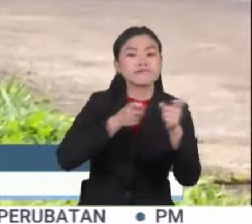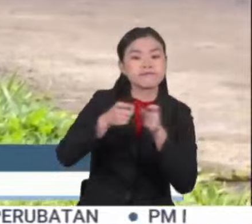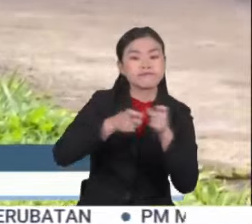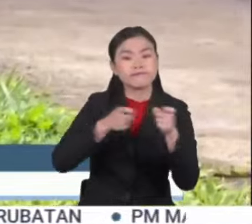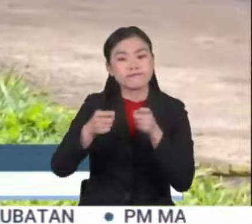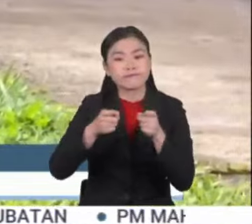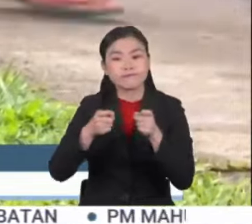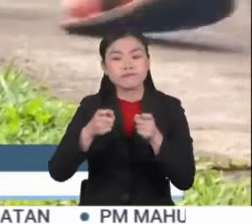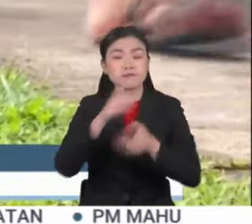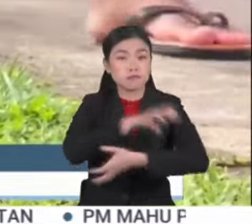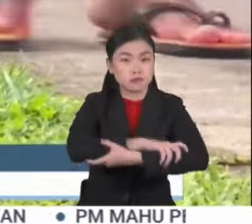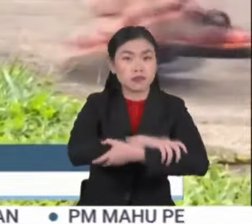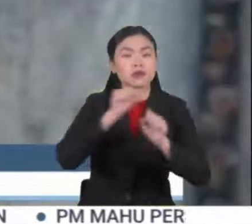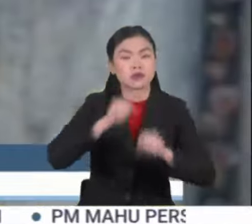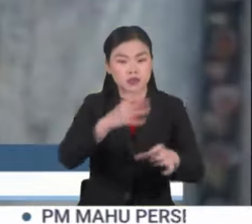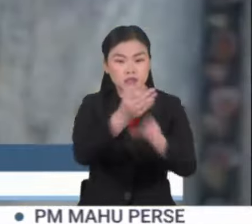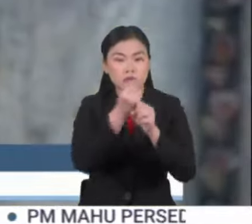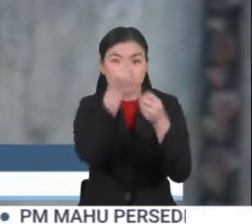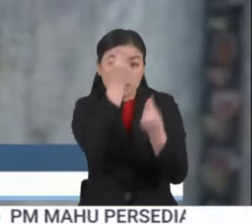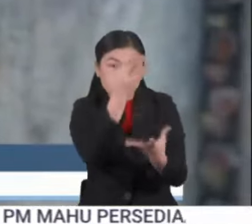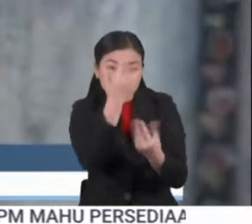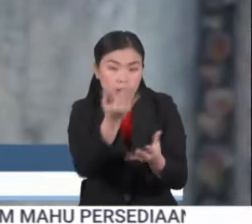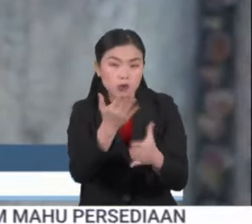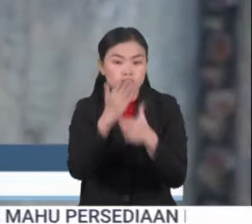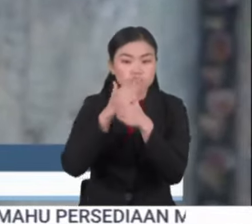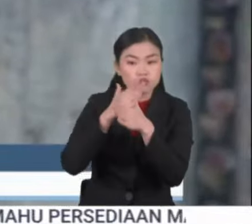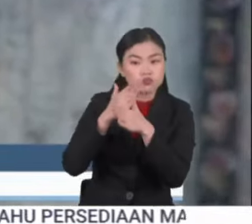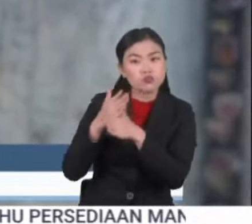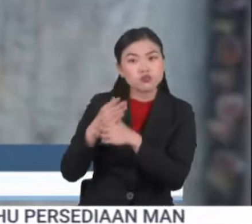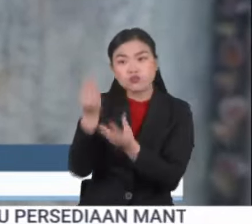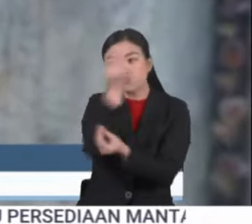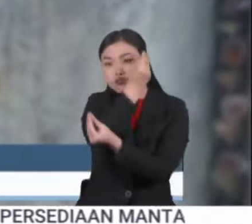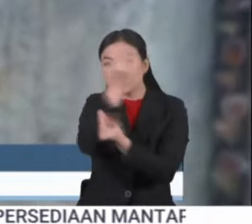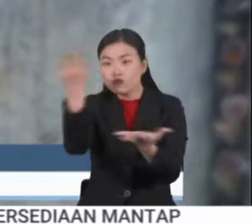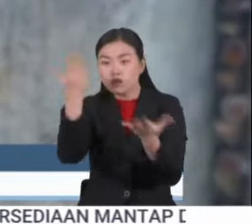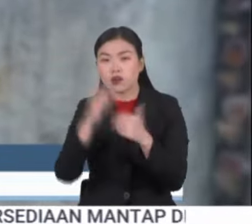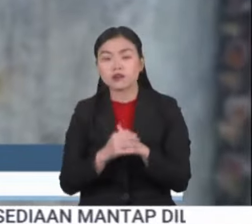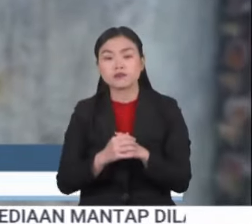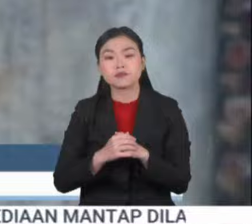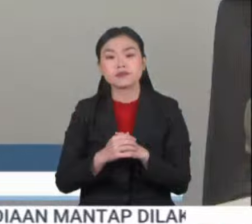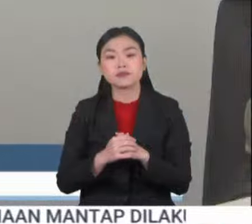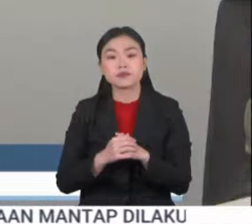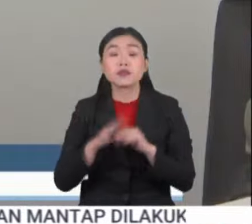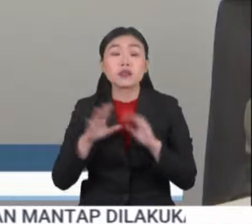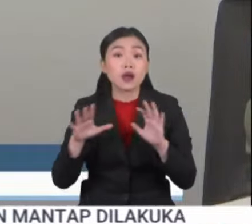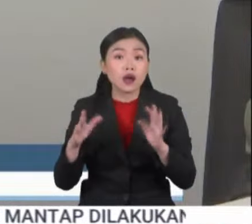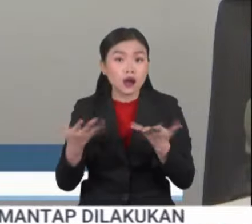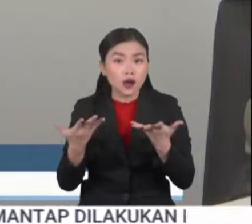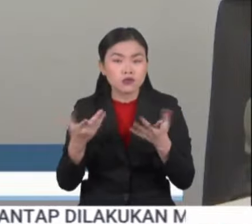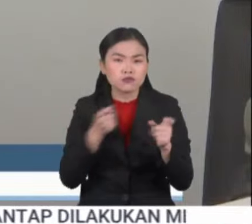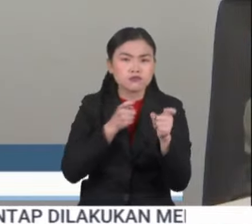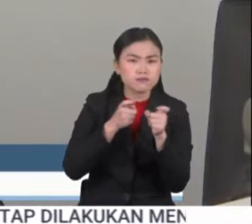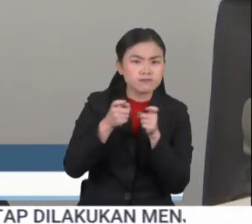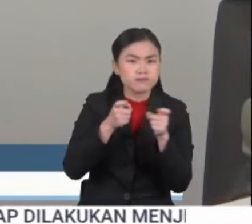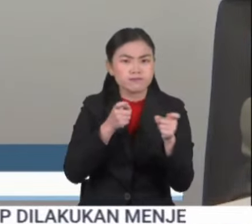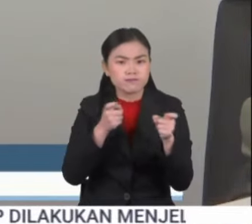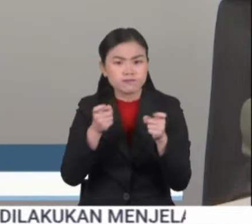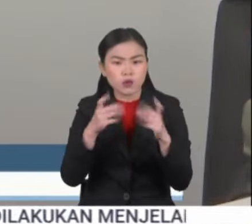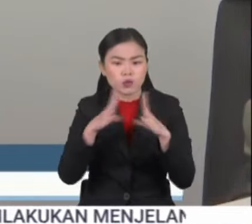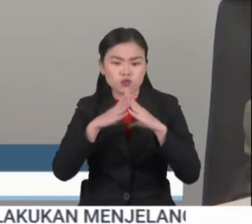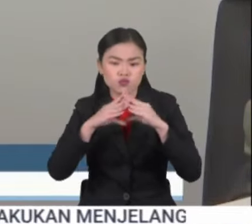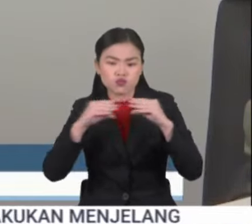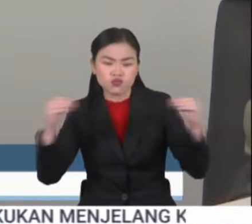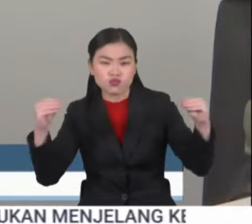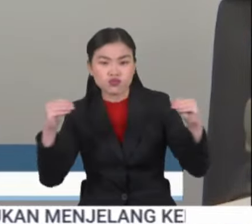kerjasama, kita boleh dapatkan maklumat, kita boleh sharing information antara kita dan macam mana untuk kita menangani